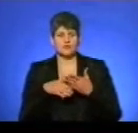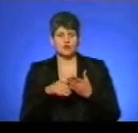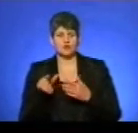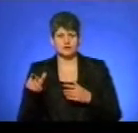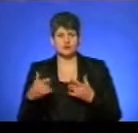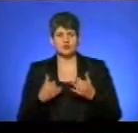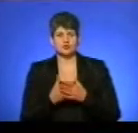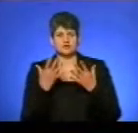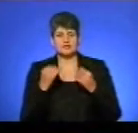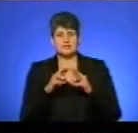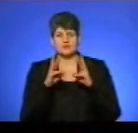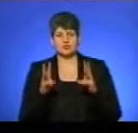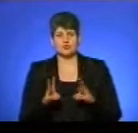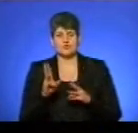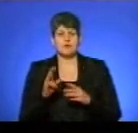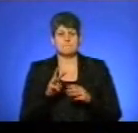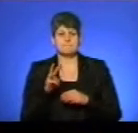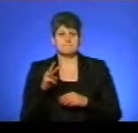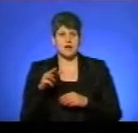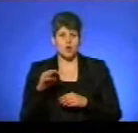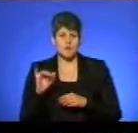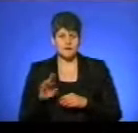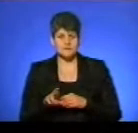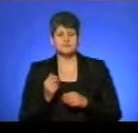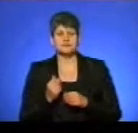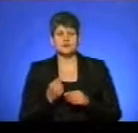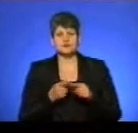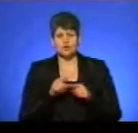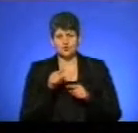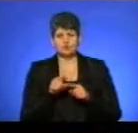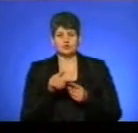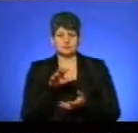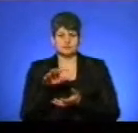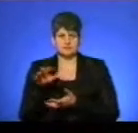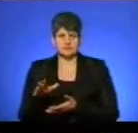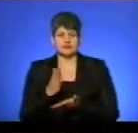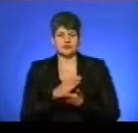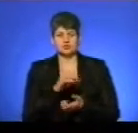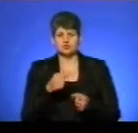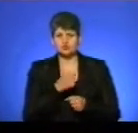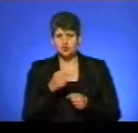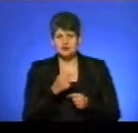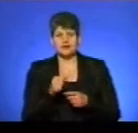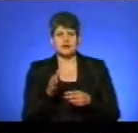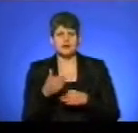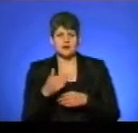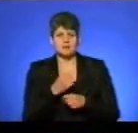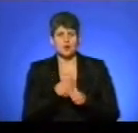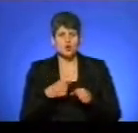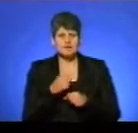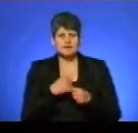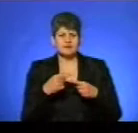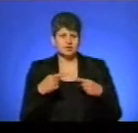Святого Миколая. В кожному пакеті, тому що ми сформували, це є обов'язково тушонка, рибні консерви, інші м'ясні